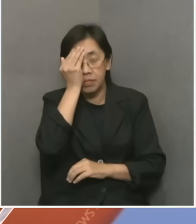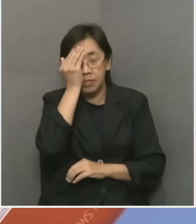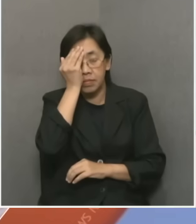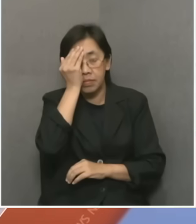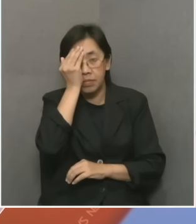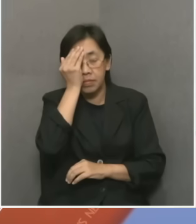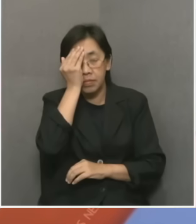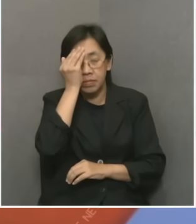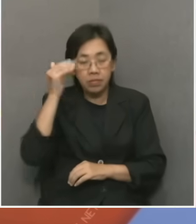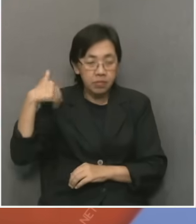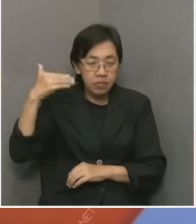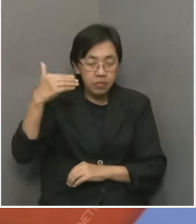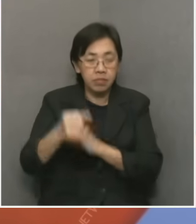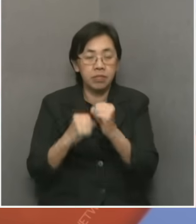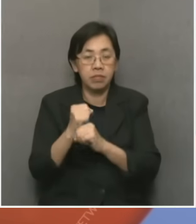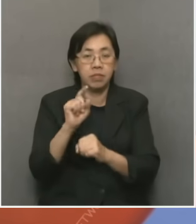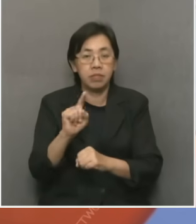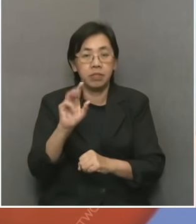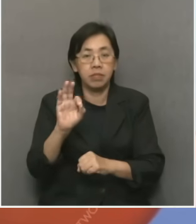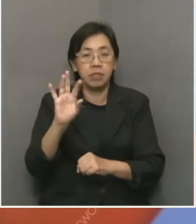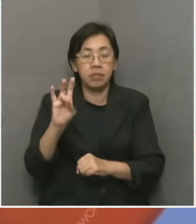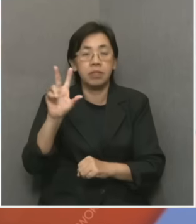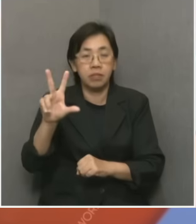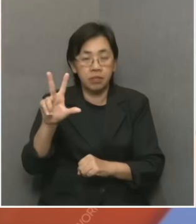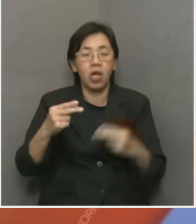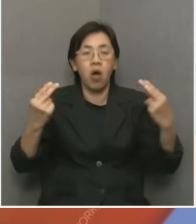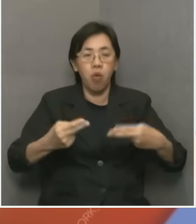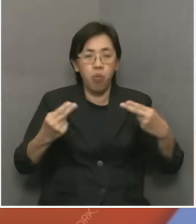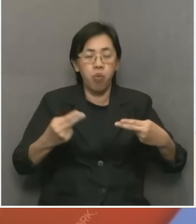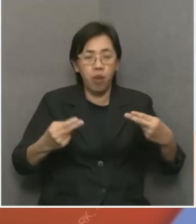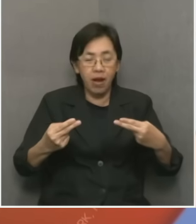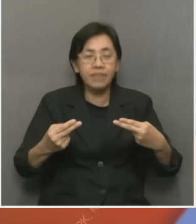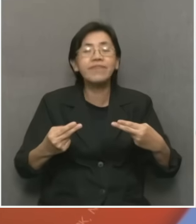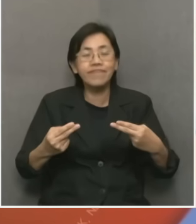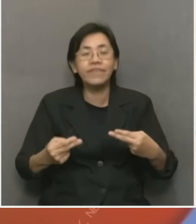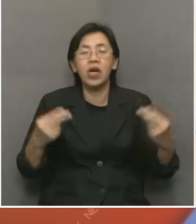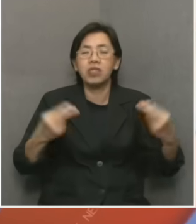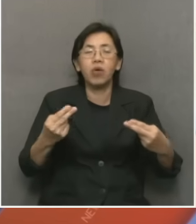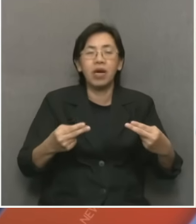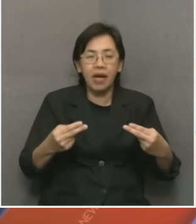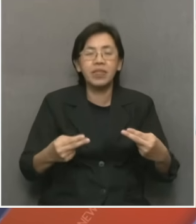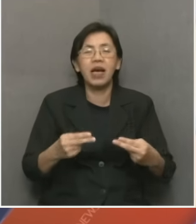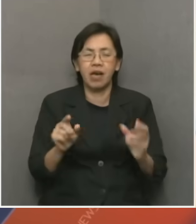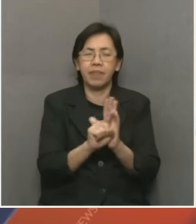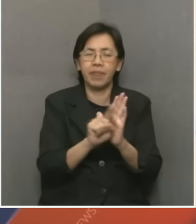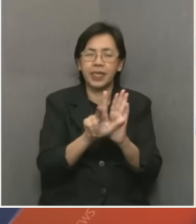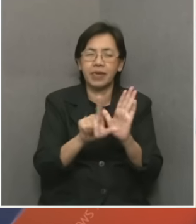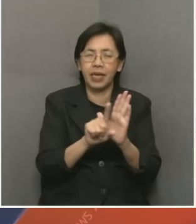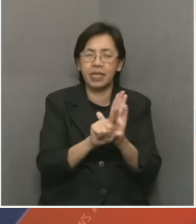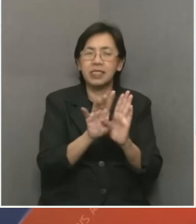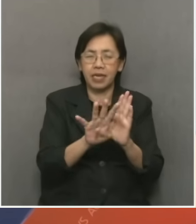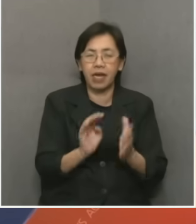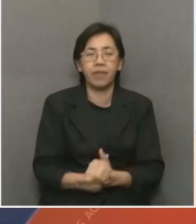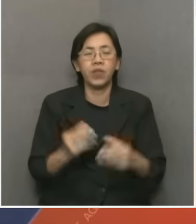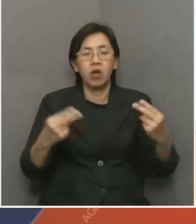จนกระทั่งถึงปี1973เนี่ยเขามีการทำสงครามตามรูปแบบกันนะครับมา 3-4 ครั้งนะอันนั้นนะ